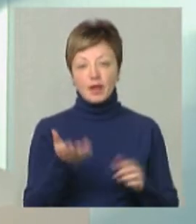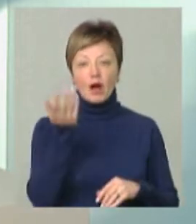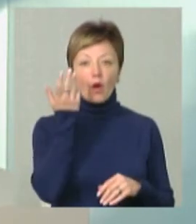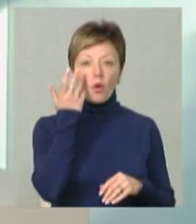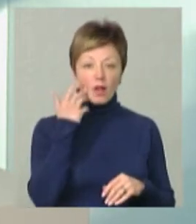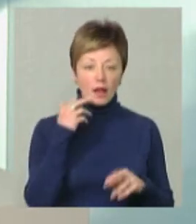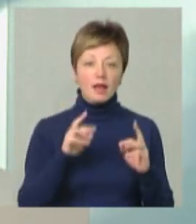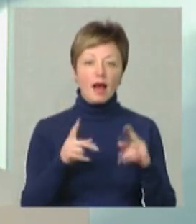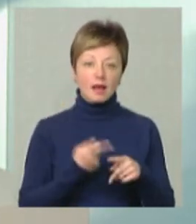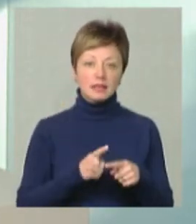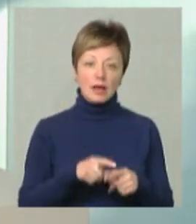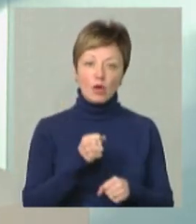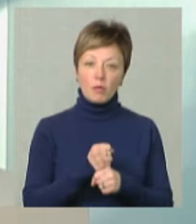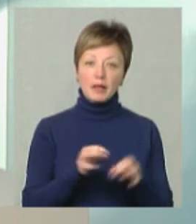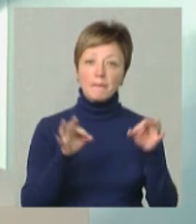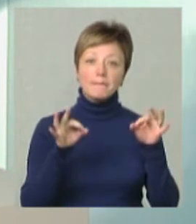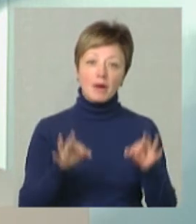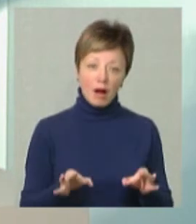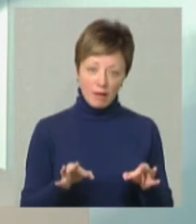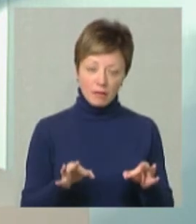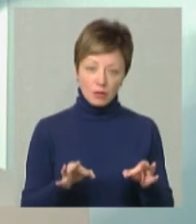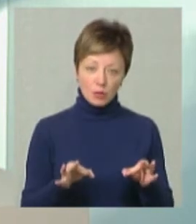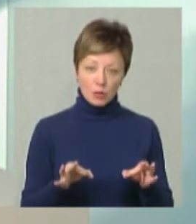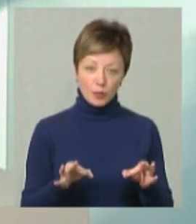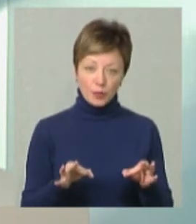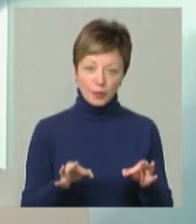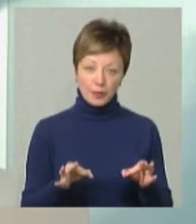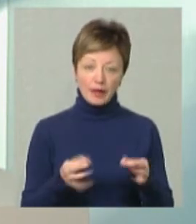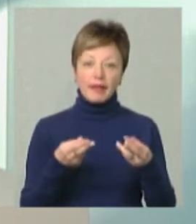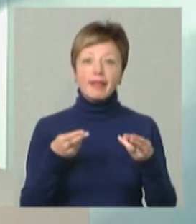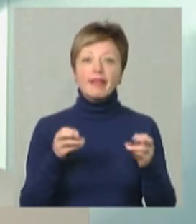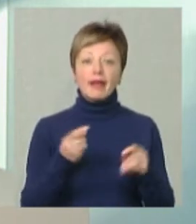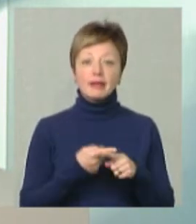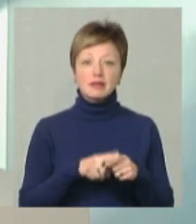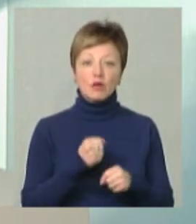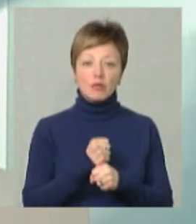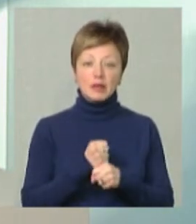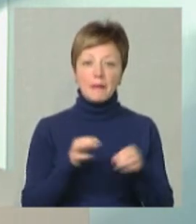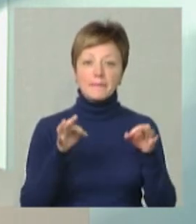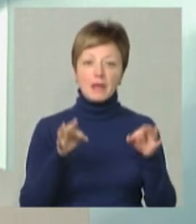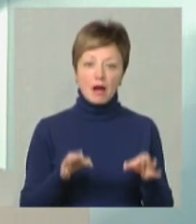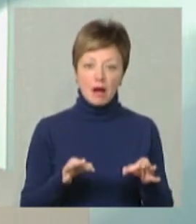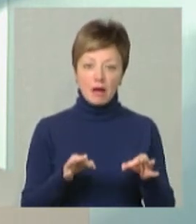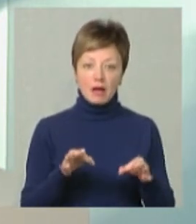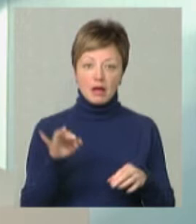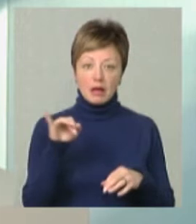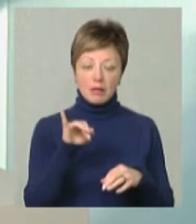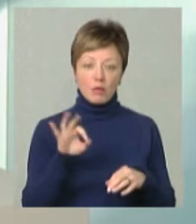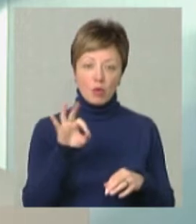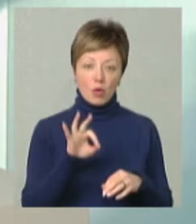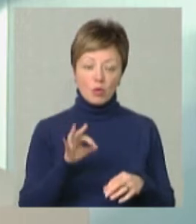Коли і як це робити правильно? Де це робити правильно? І про це